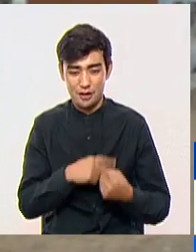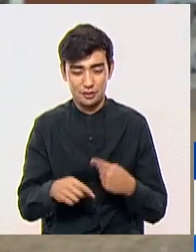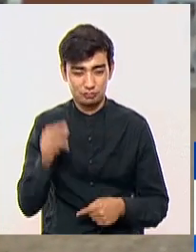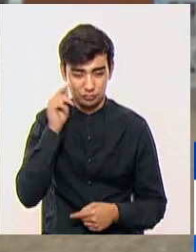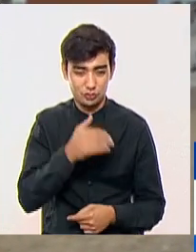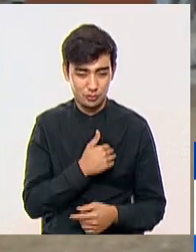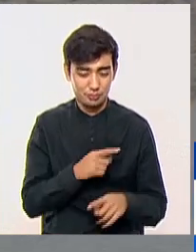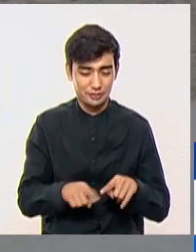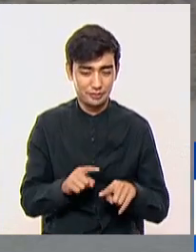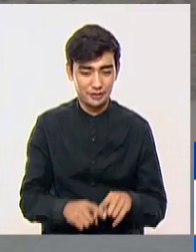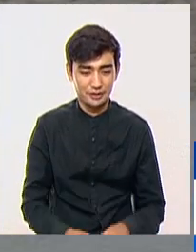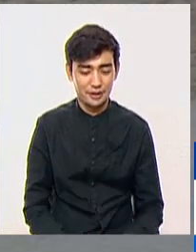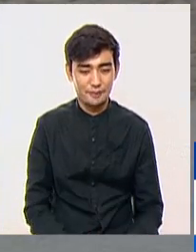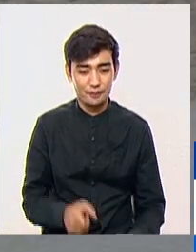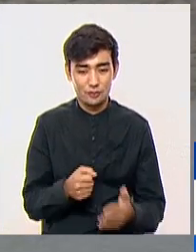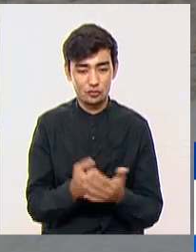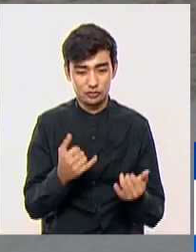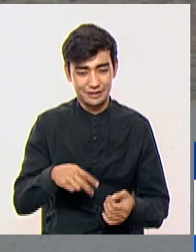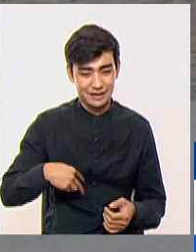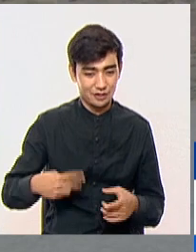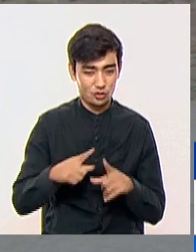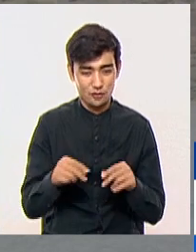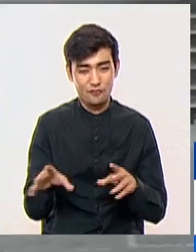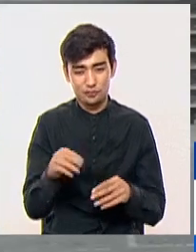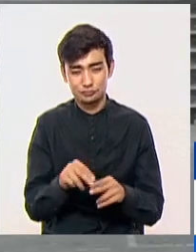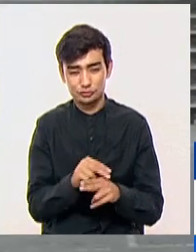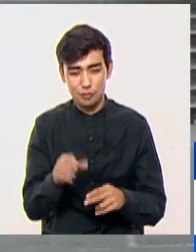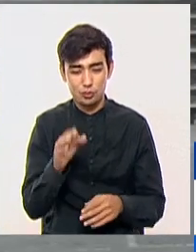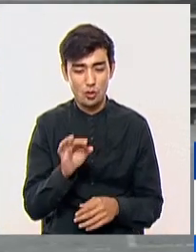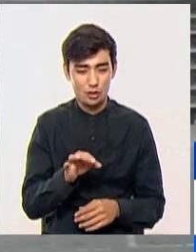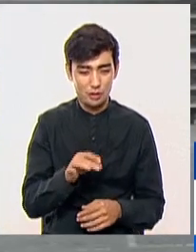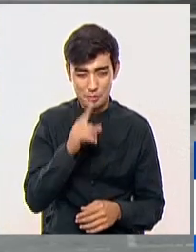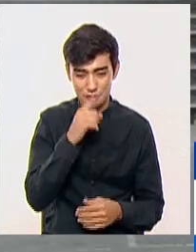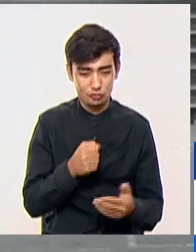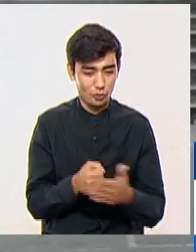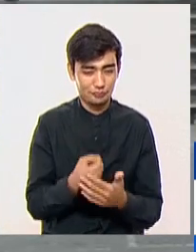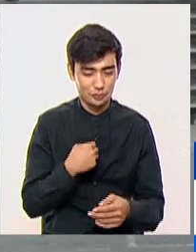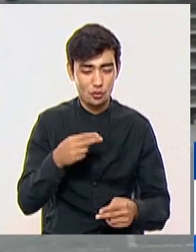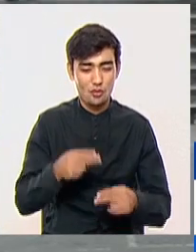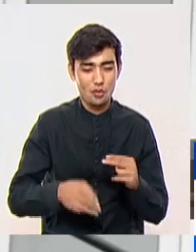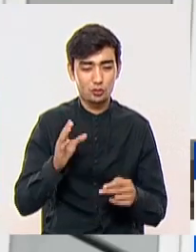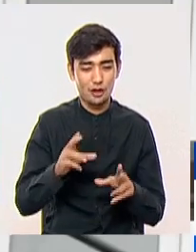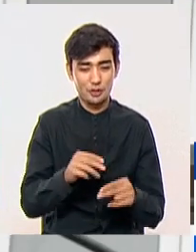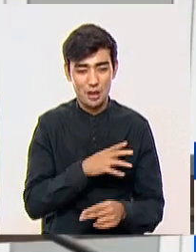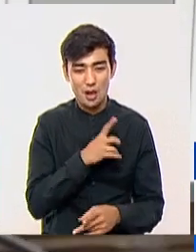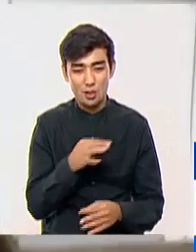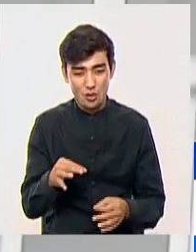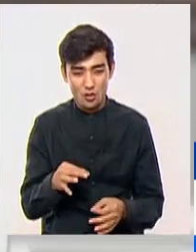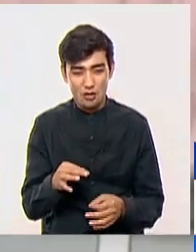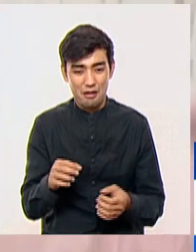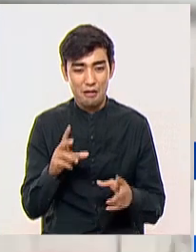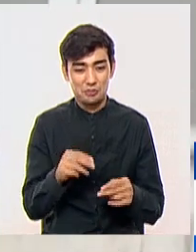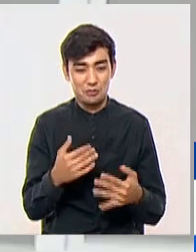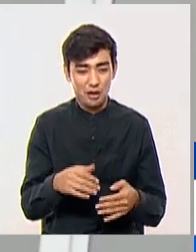тезірек қалаймыз енді. Бұған дейін мектеп директоры барлық жөндеу жұмыстары қазан айына жетпей аяқталады деп сендірген болатын, бірақ әзірге құрғақ қазық